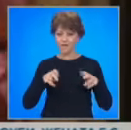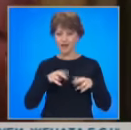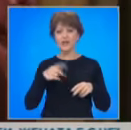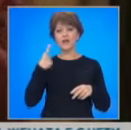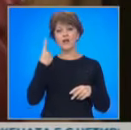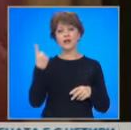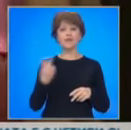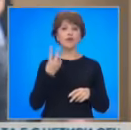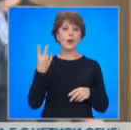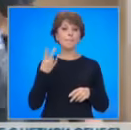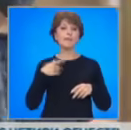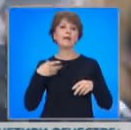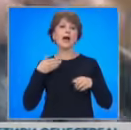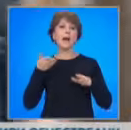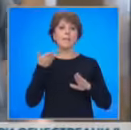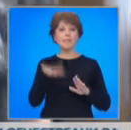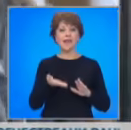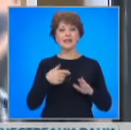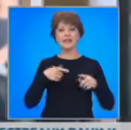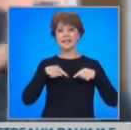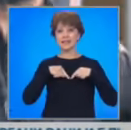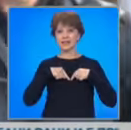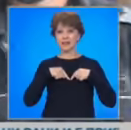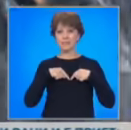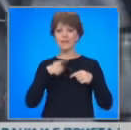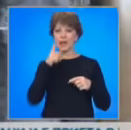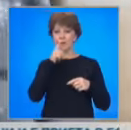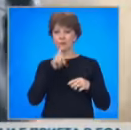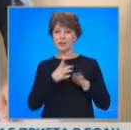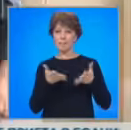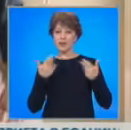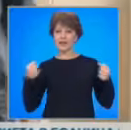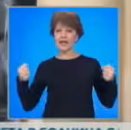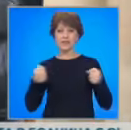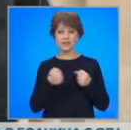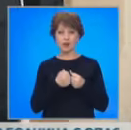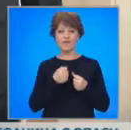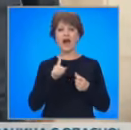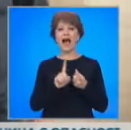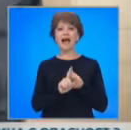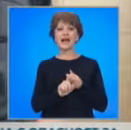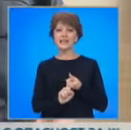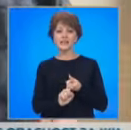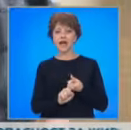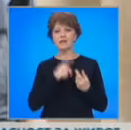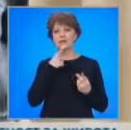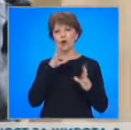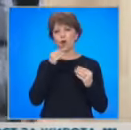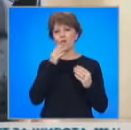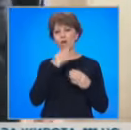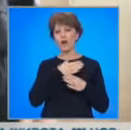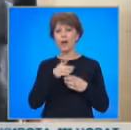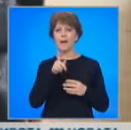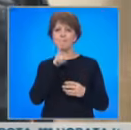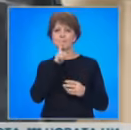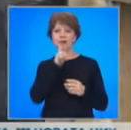който до момента не е казвал. В минутите преди катастрофата, докато пътували в колата на Кристиян, си говорили постоянно. Замълчали за